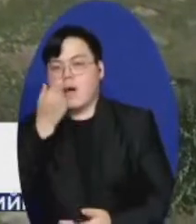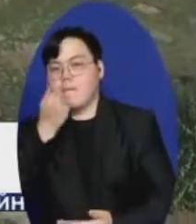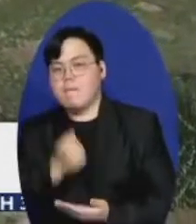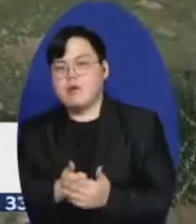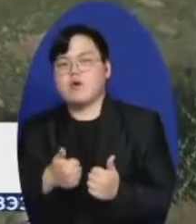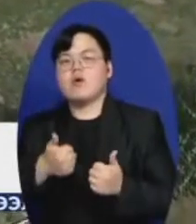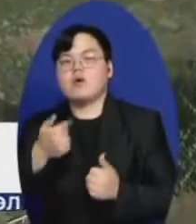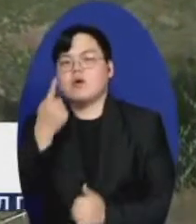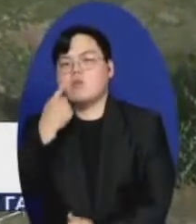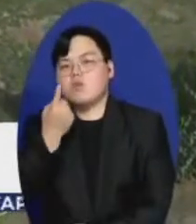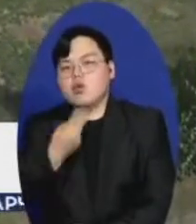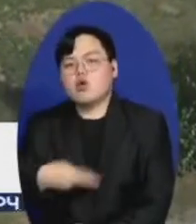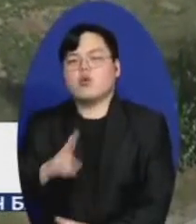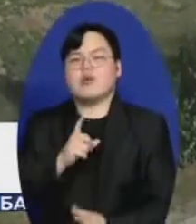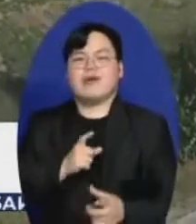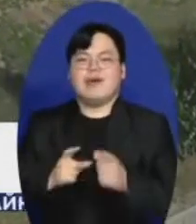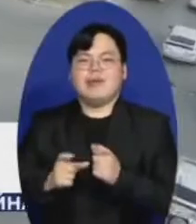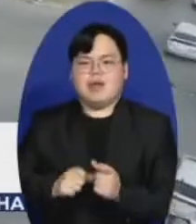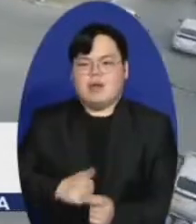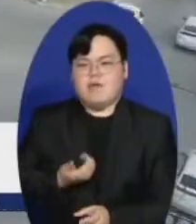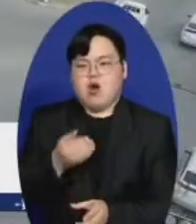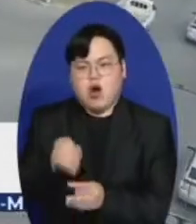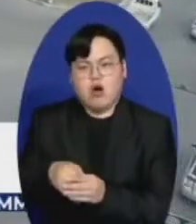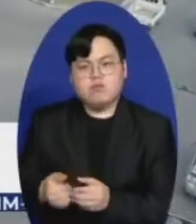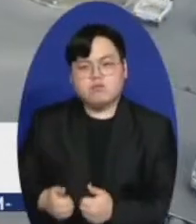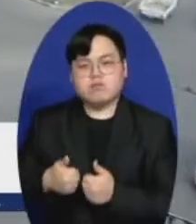батлагдаж, эмэгтэйчүүдийн эдийн засгийн дэх оролцоо